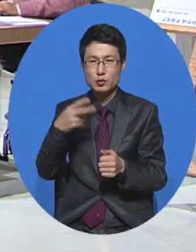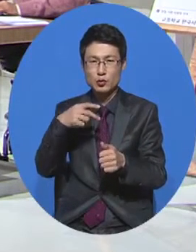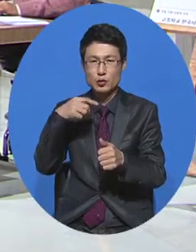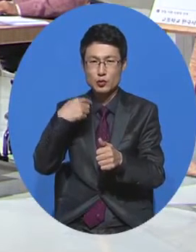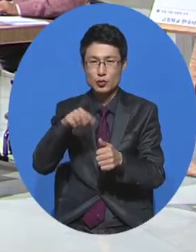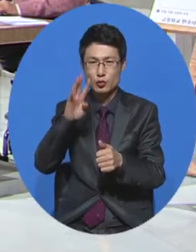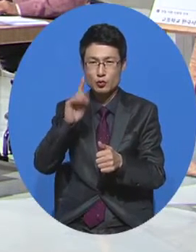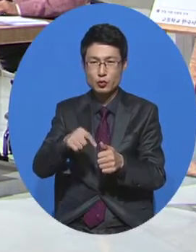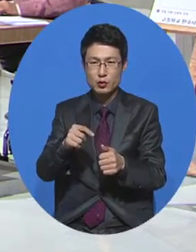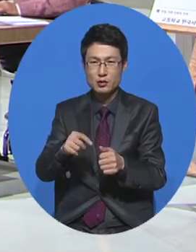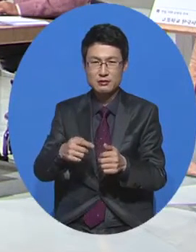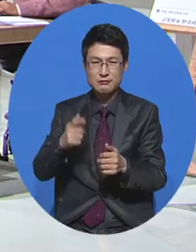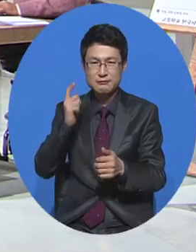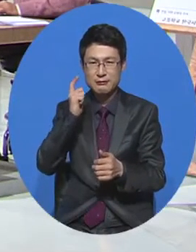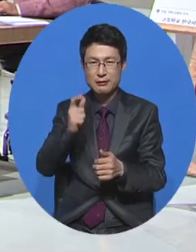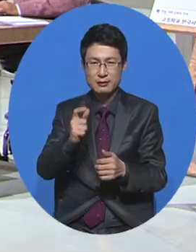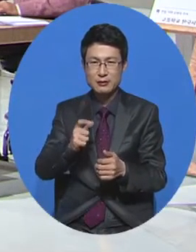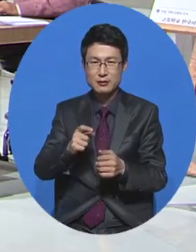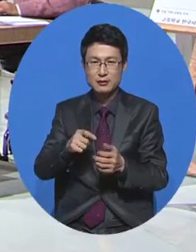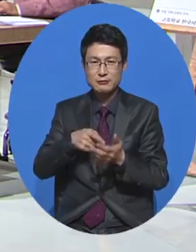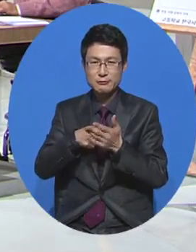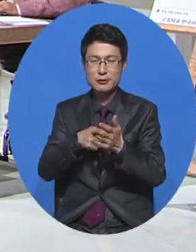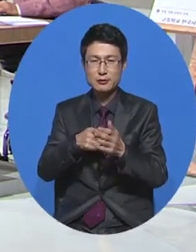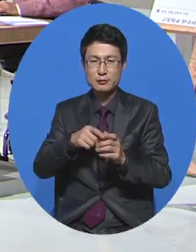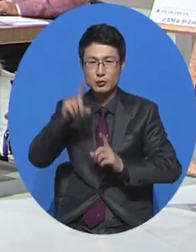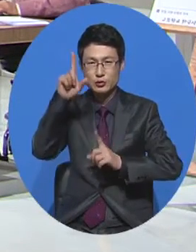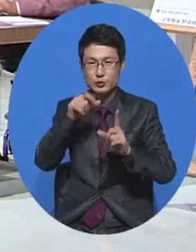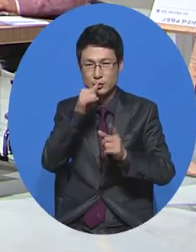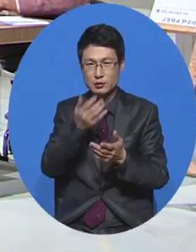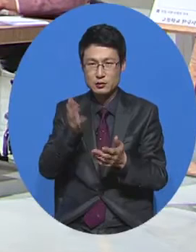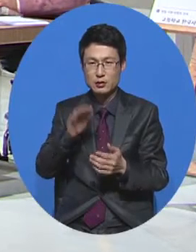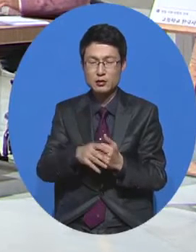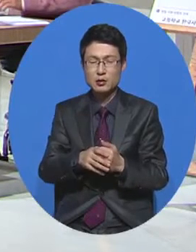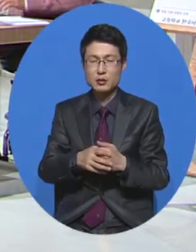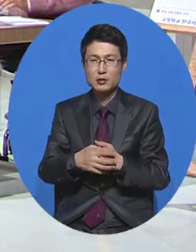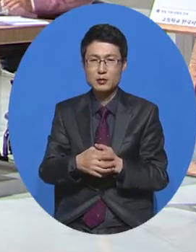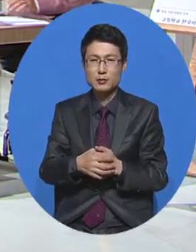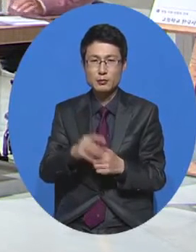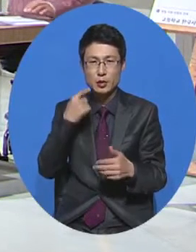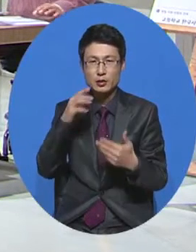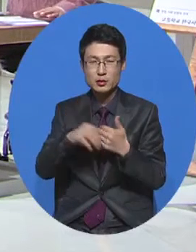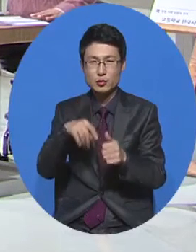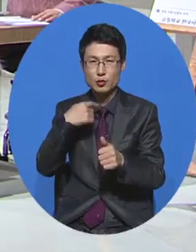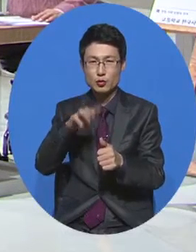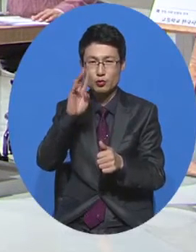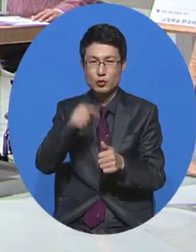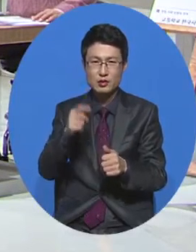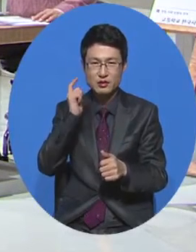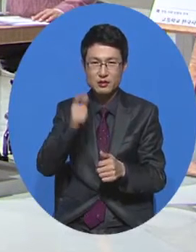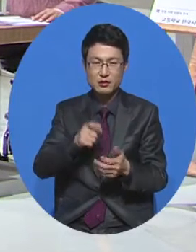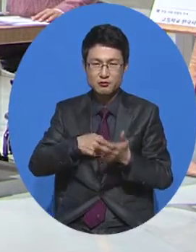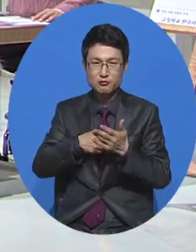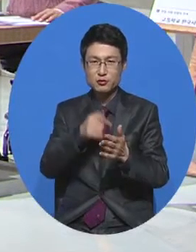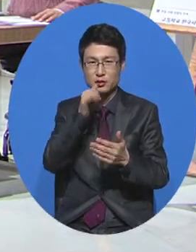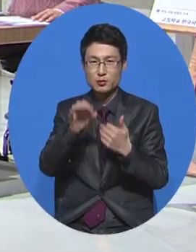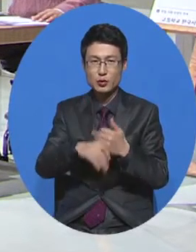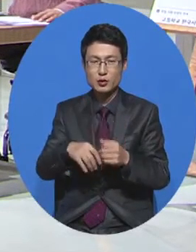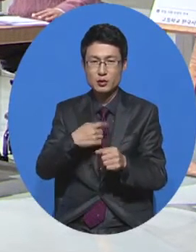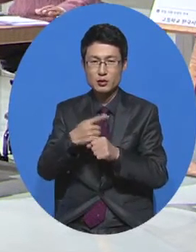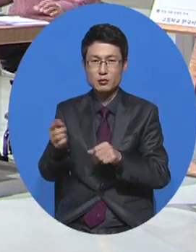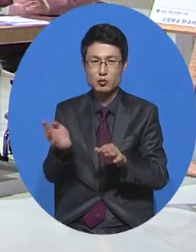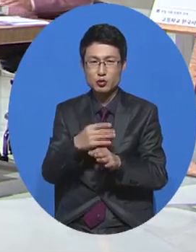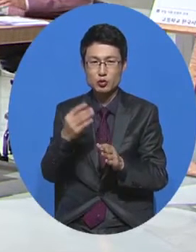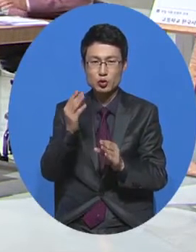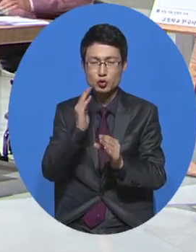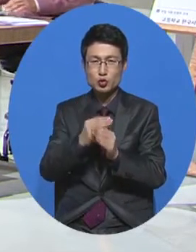모드로 돌아 선 게 아니냐 뭐 이런 진단 들도 나오던데 당장 만약에 교육부가 이를 강행한다면 당장 내년에